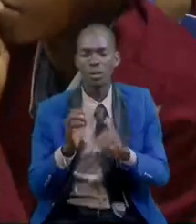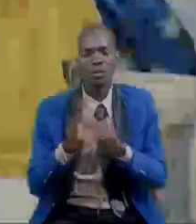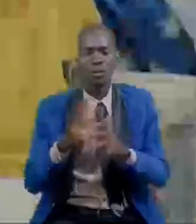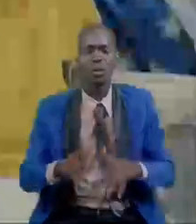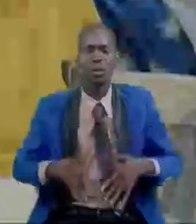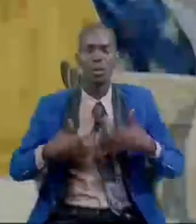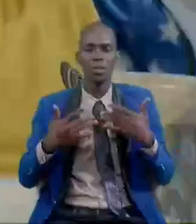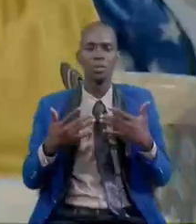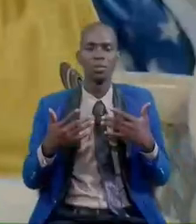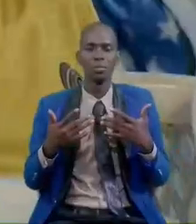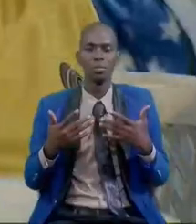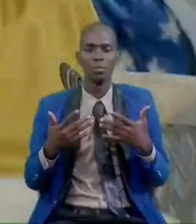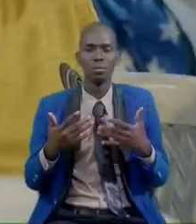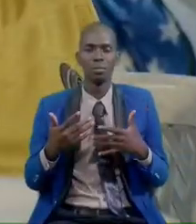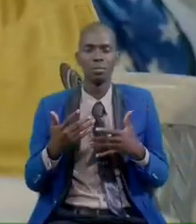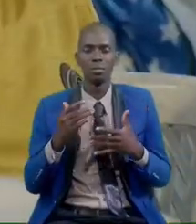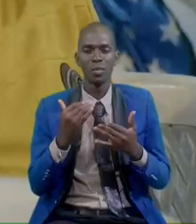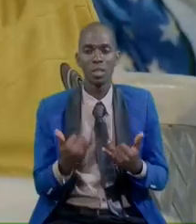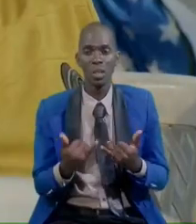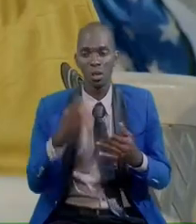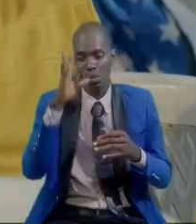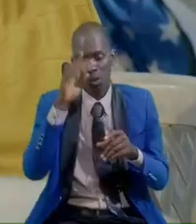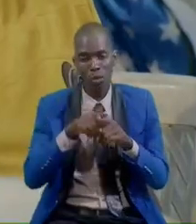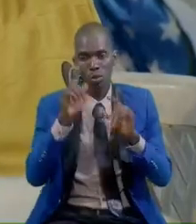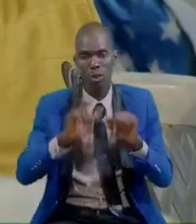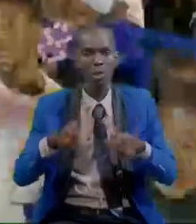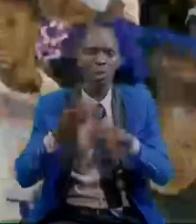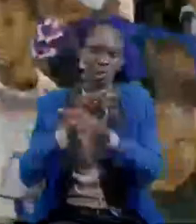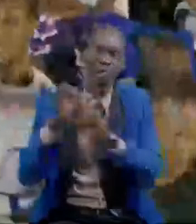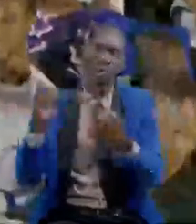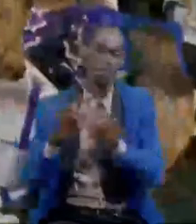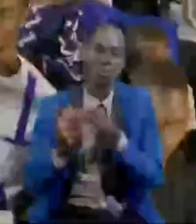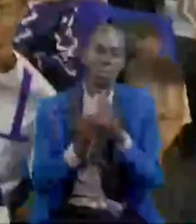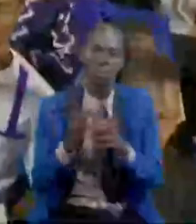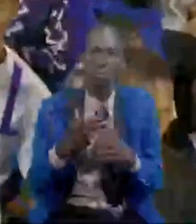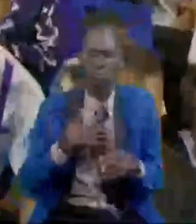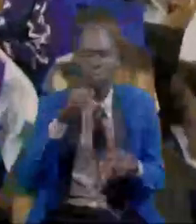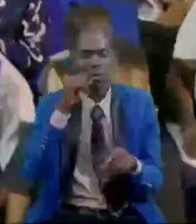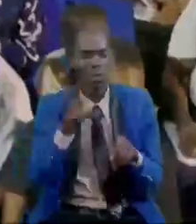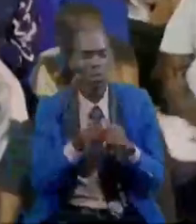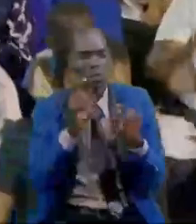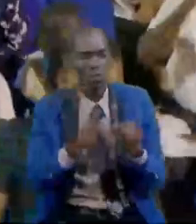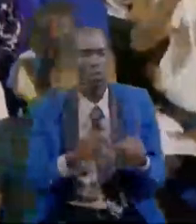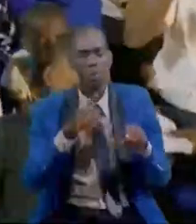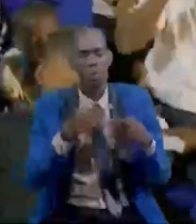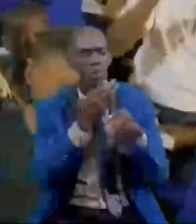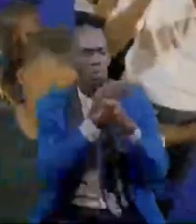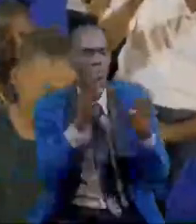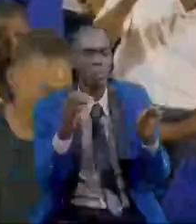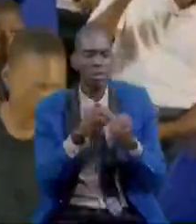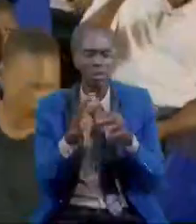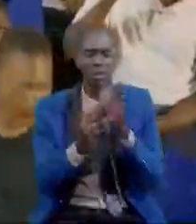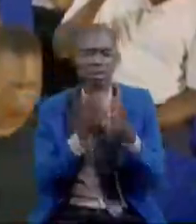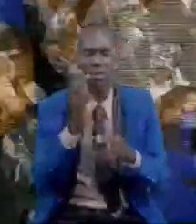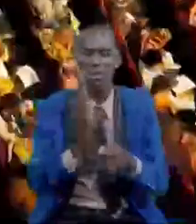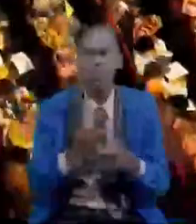Manifestation dans ta vie. Maintenant, frère, tu peux aller libre. Sœur, tu peux aller libre.